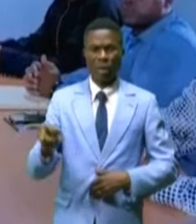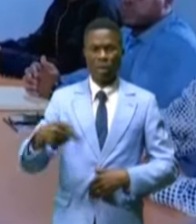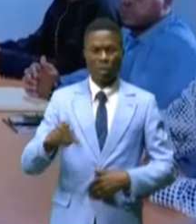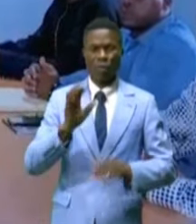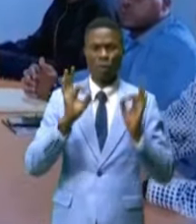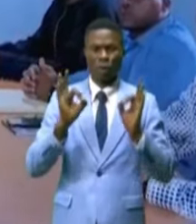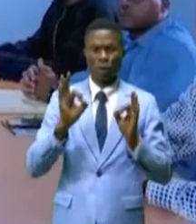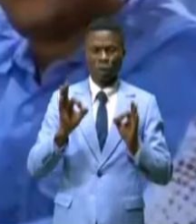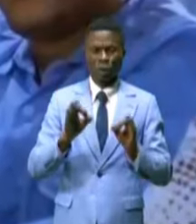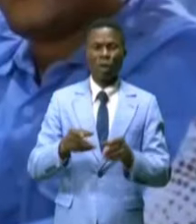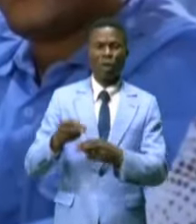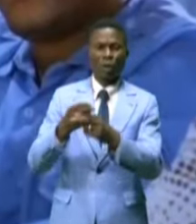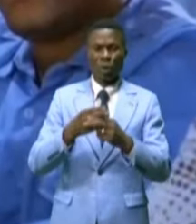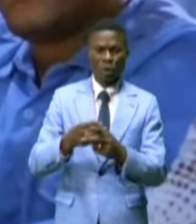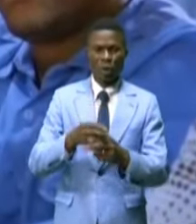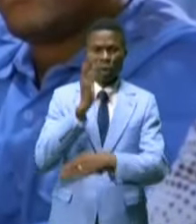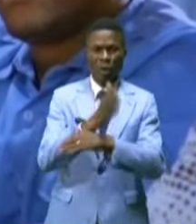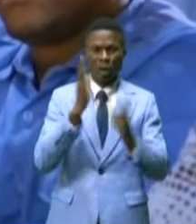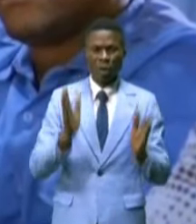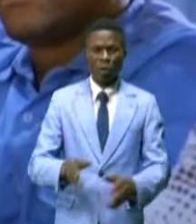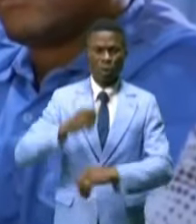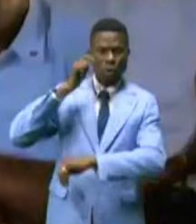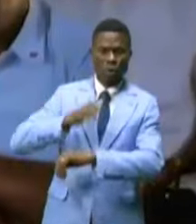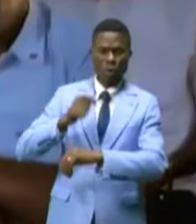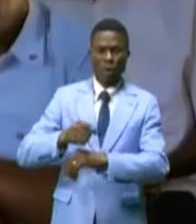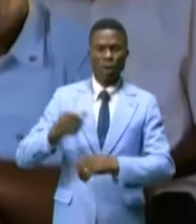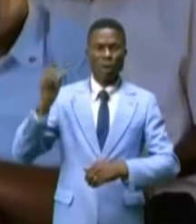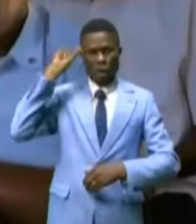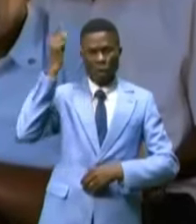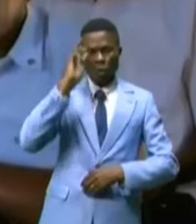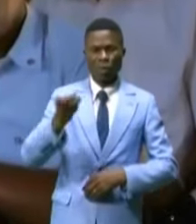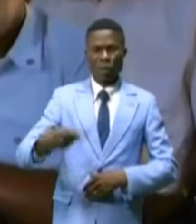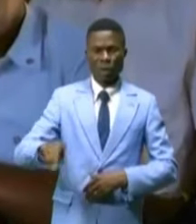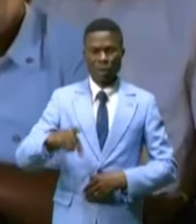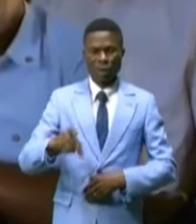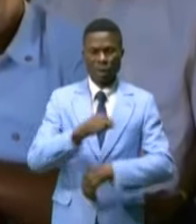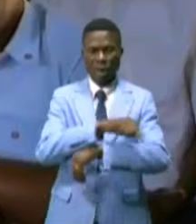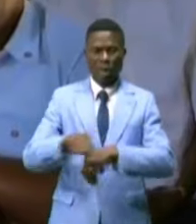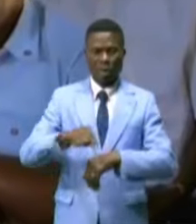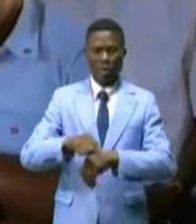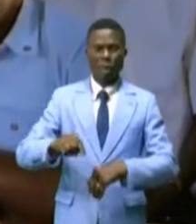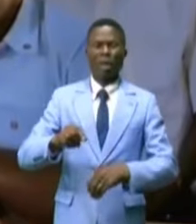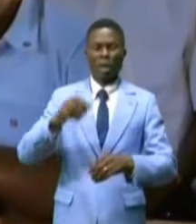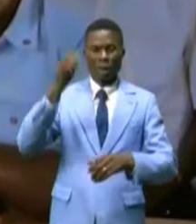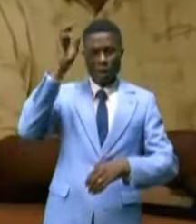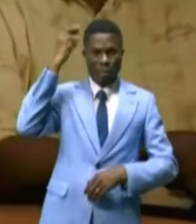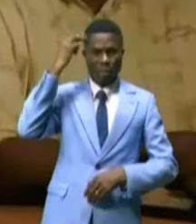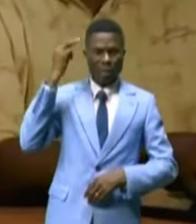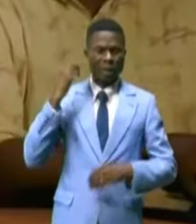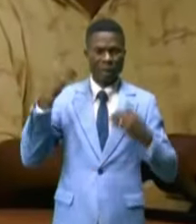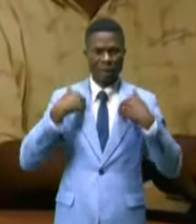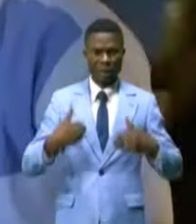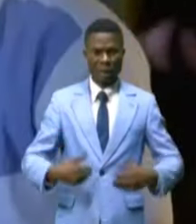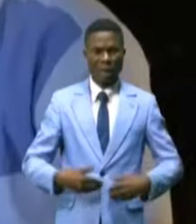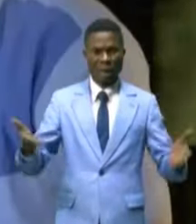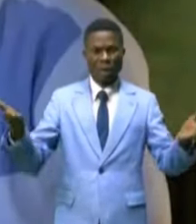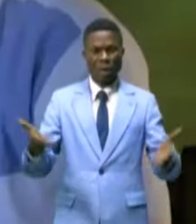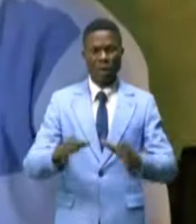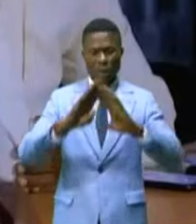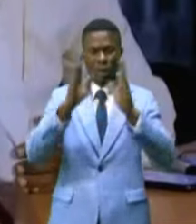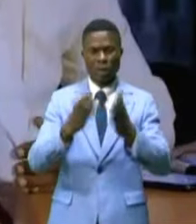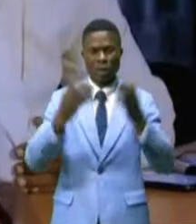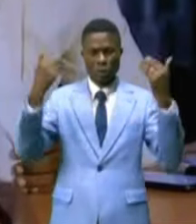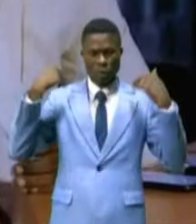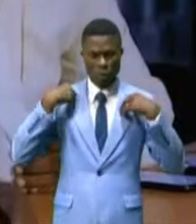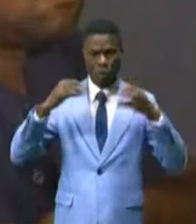C'était sous la supervision du conseiller juridique du gouverneur de province et du directeur de cabinet du ministre provincial de la Santé, en présence de tous les cadres